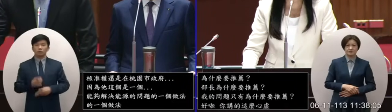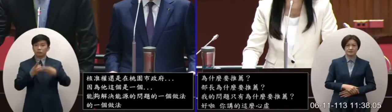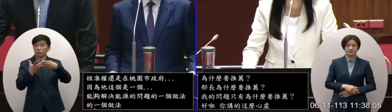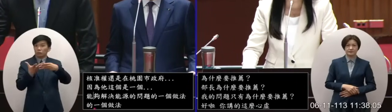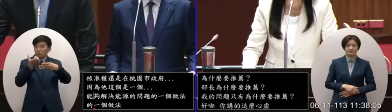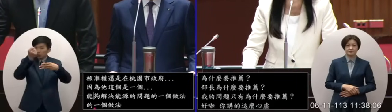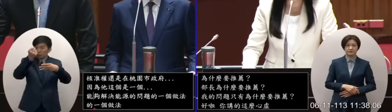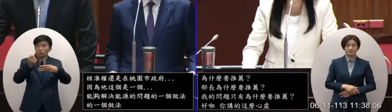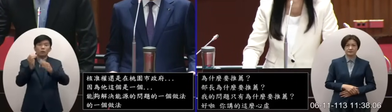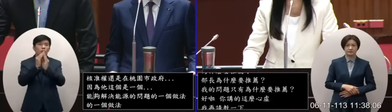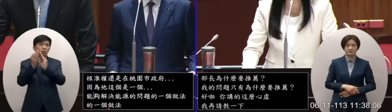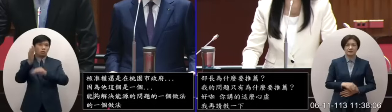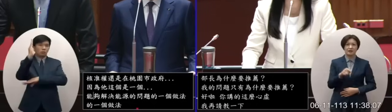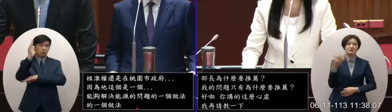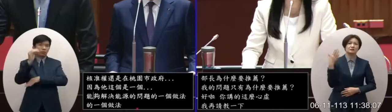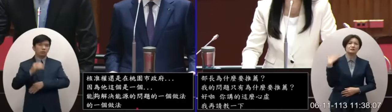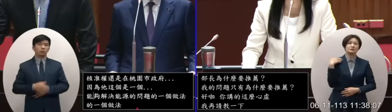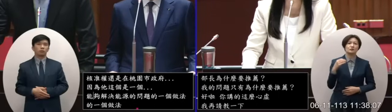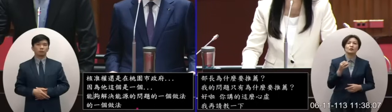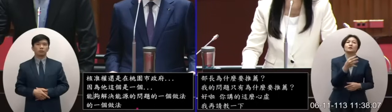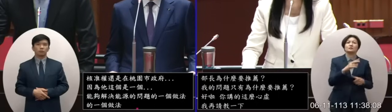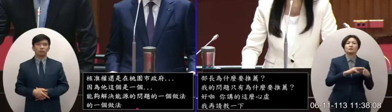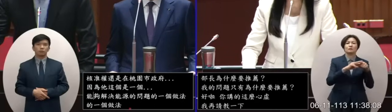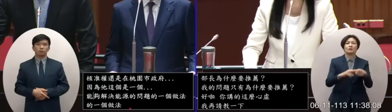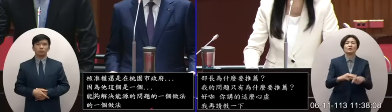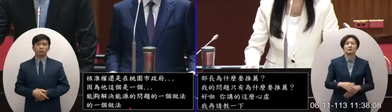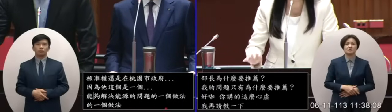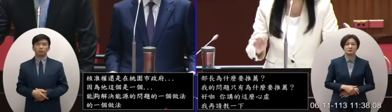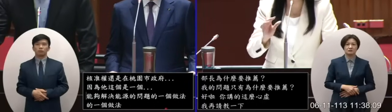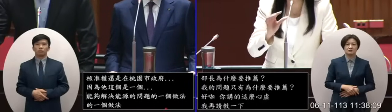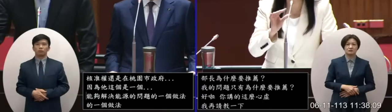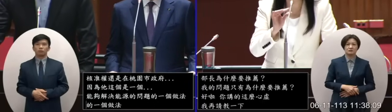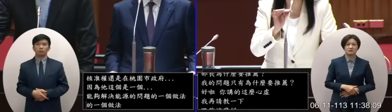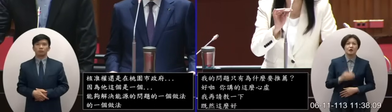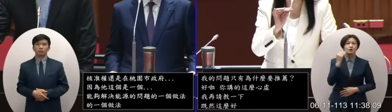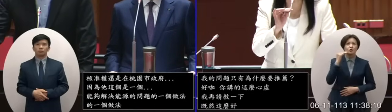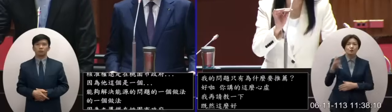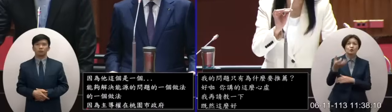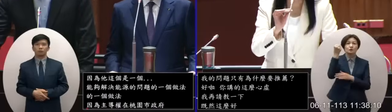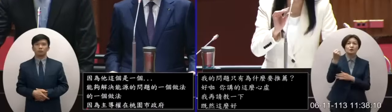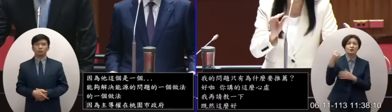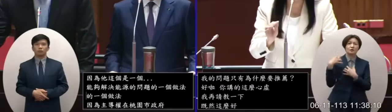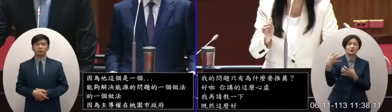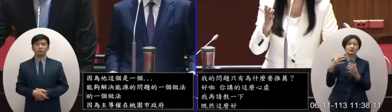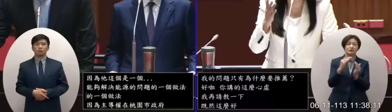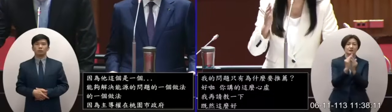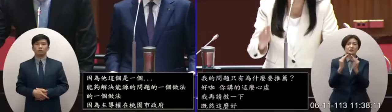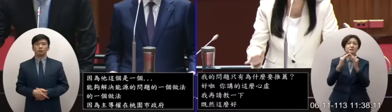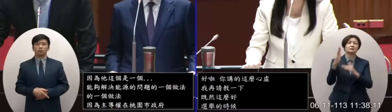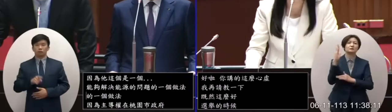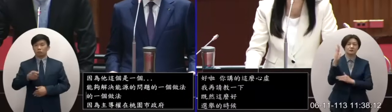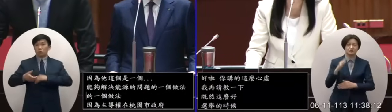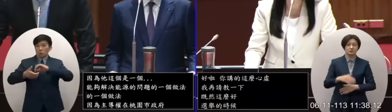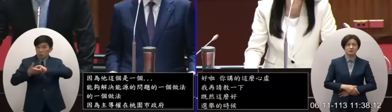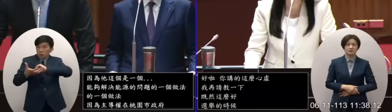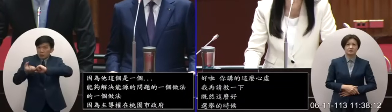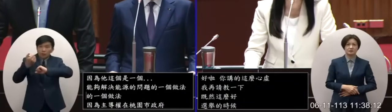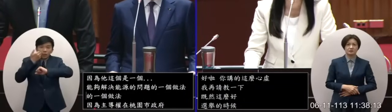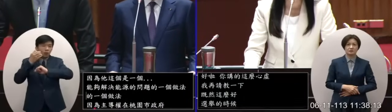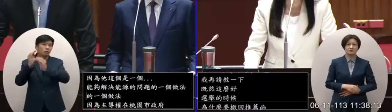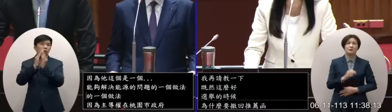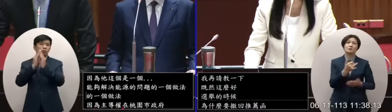是在桃园市政府。 那你之前为什么要推荐？你都知道主导权在桃园市政府，为什么要推荐？那推荐以后为什么要撤回？ 决定权在桃园市